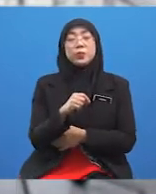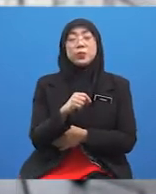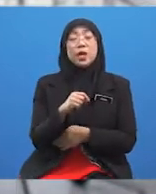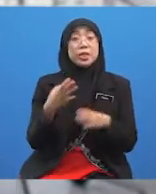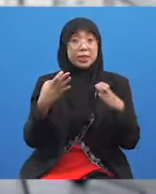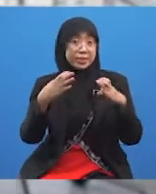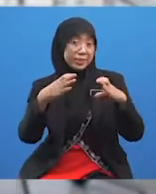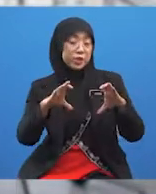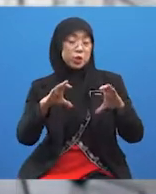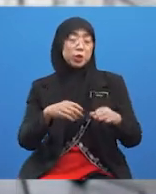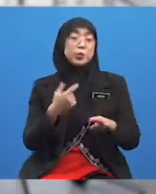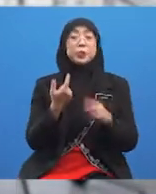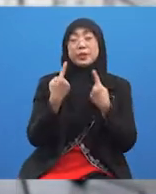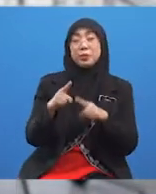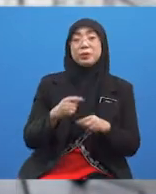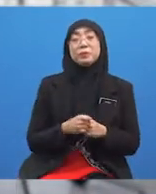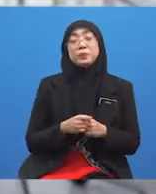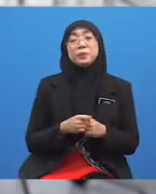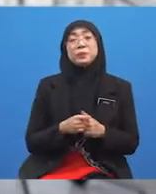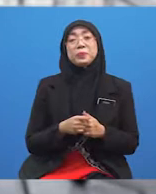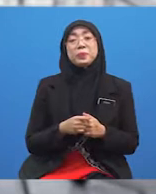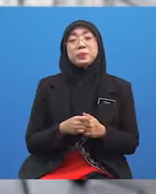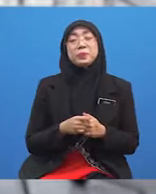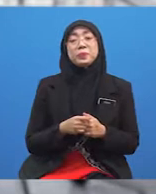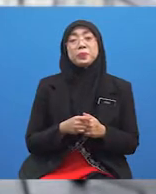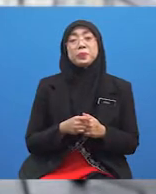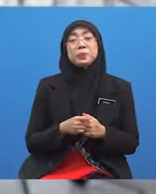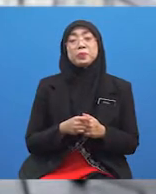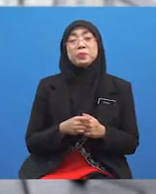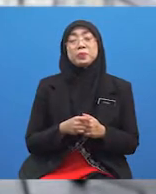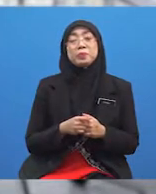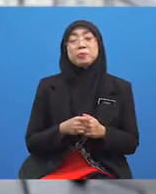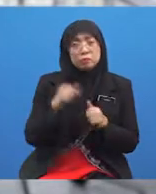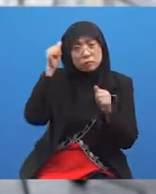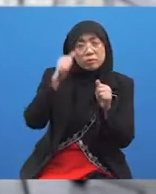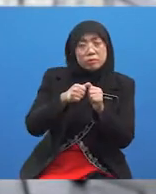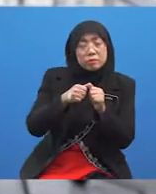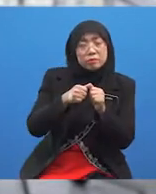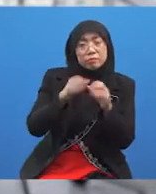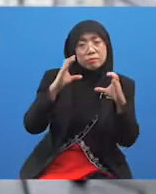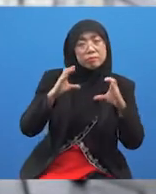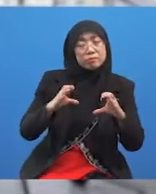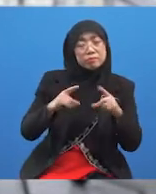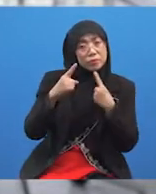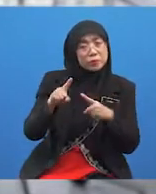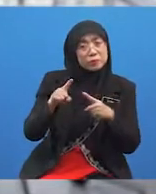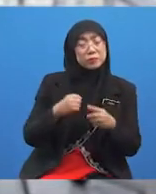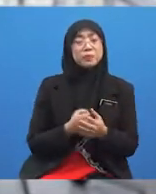mencari jawapan bersama-sama. Sebelum itu, pelajar-pelajar ingat balik cara teknik menjawab yang cikgu bagi tahu tadi.